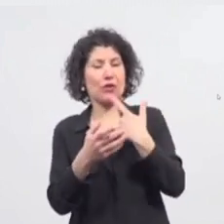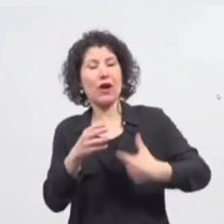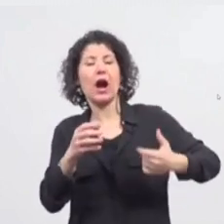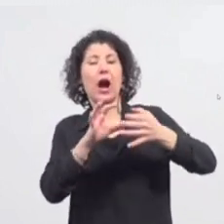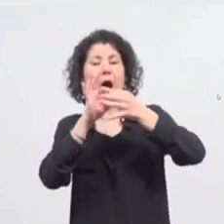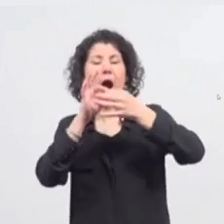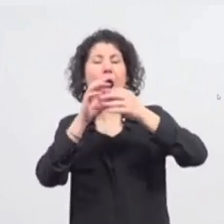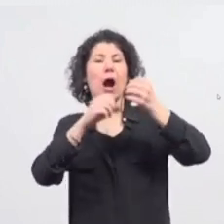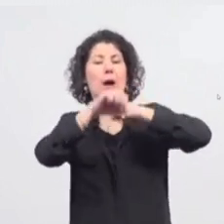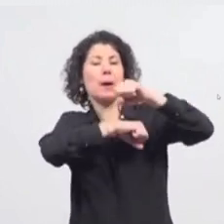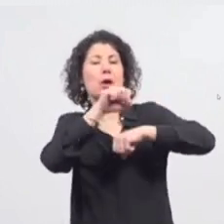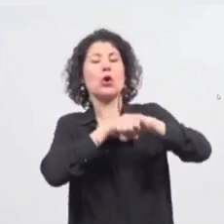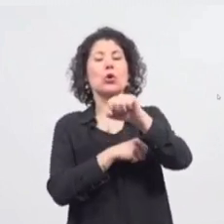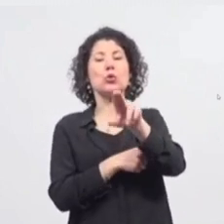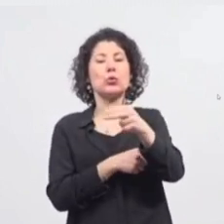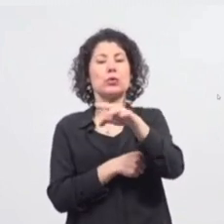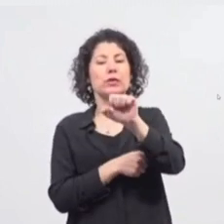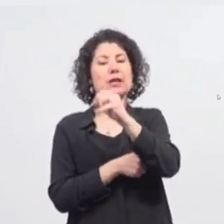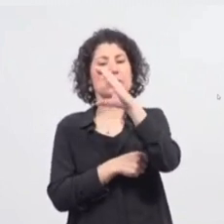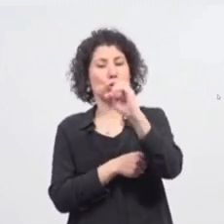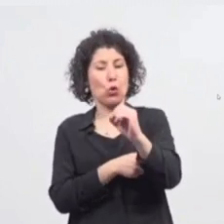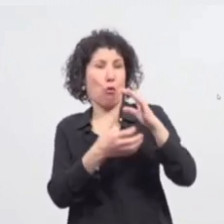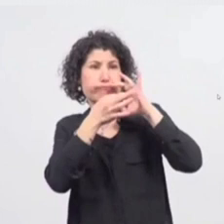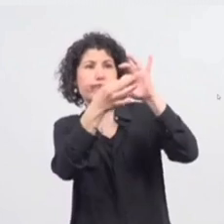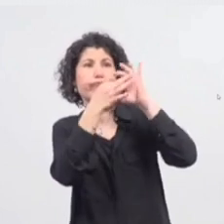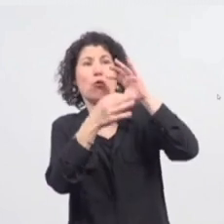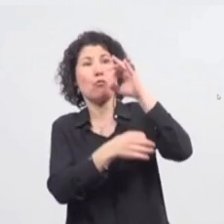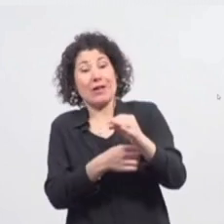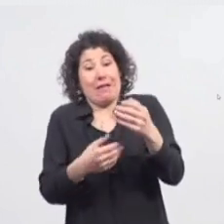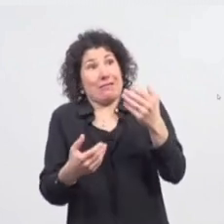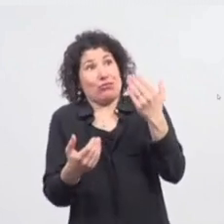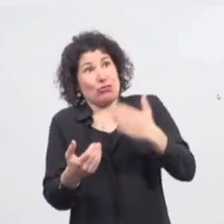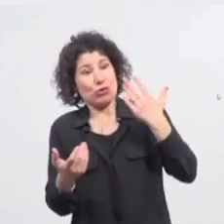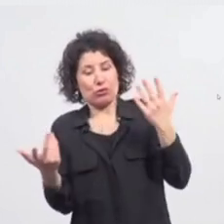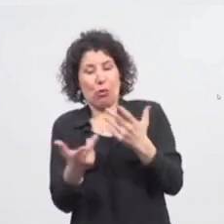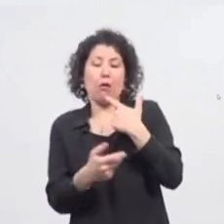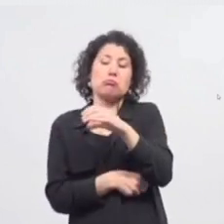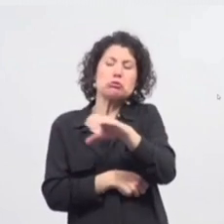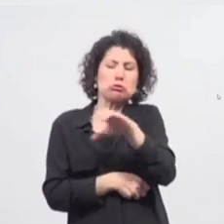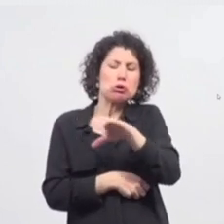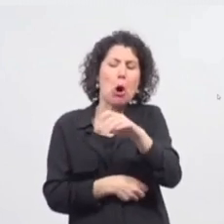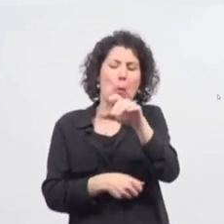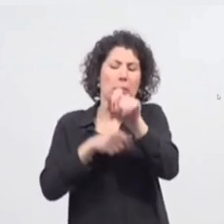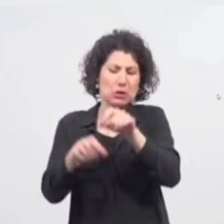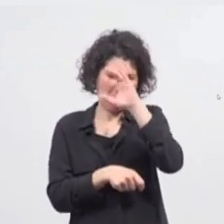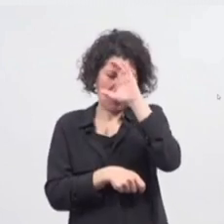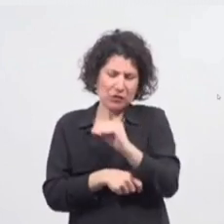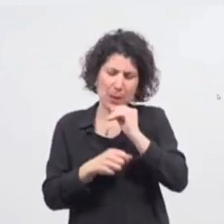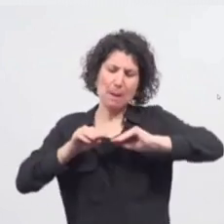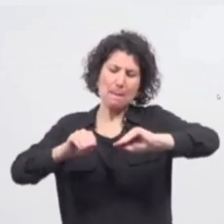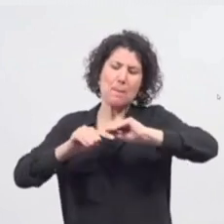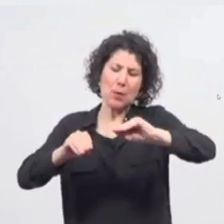avons pu former et sensibiliser des centaines de professionnels. Je rappelle ici aussi le règlement relatif au contrôle